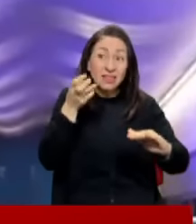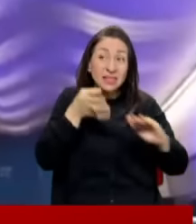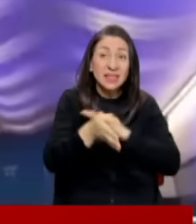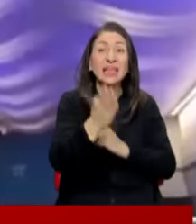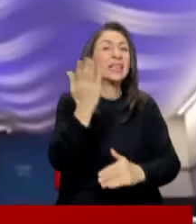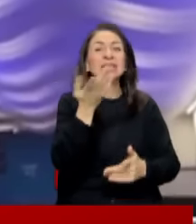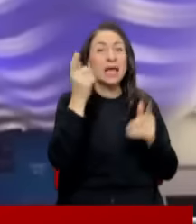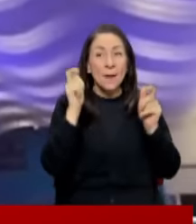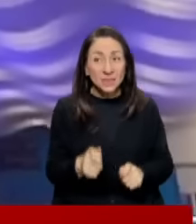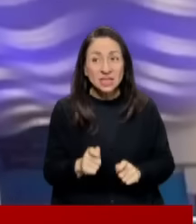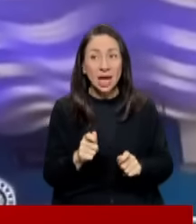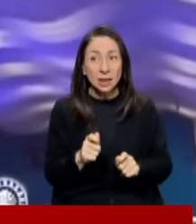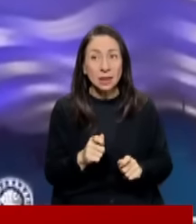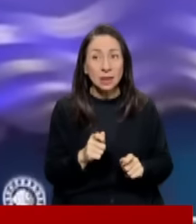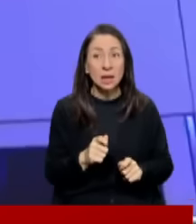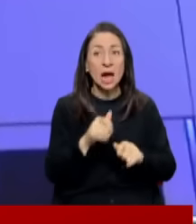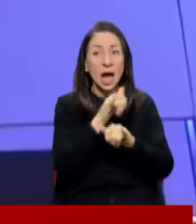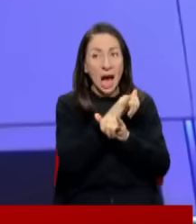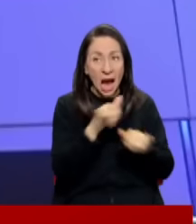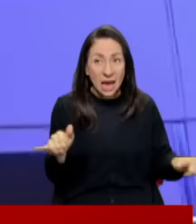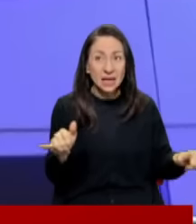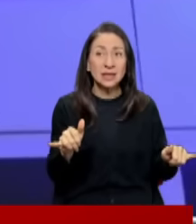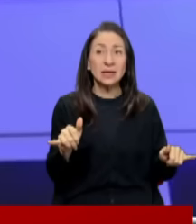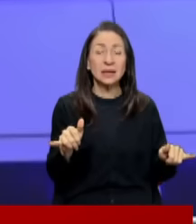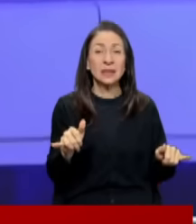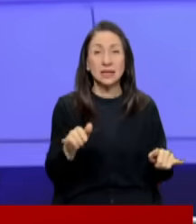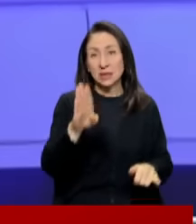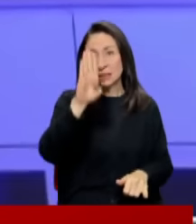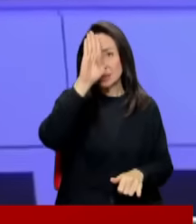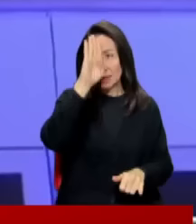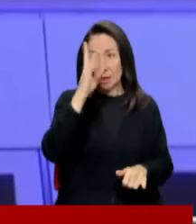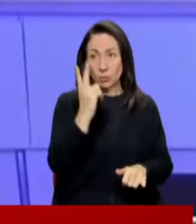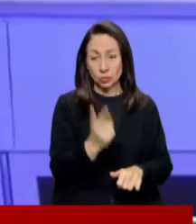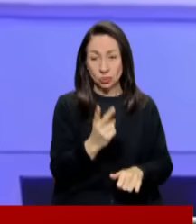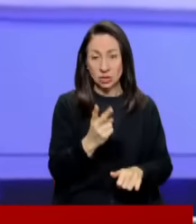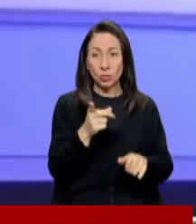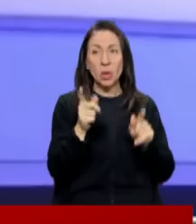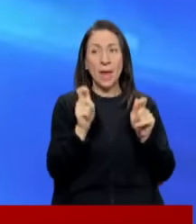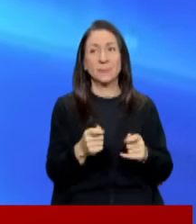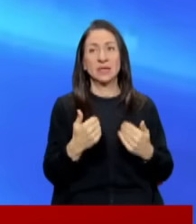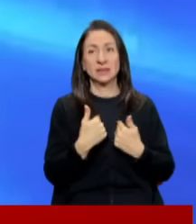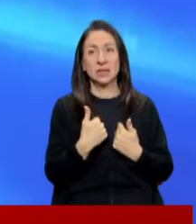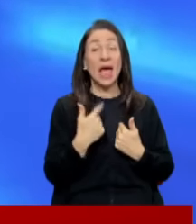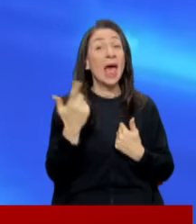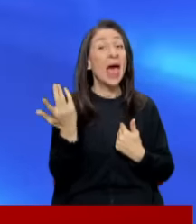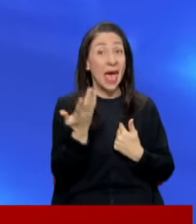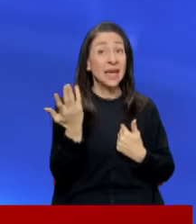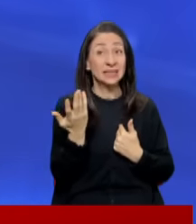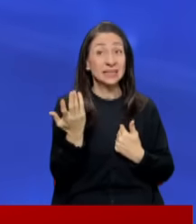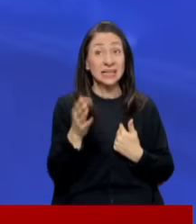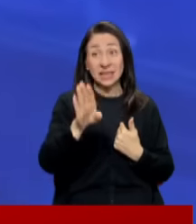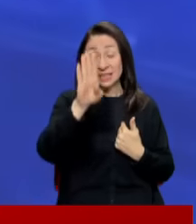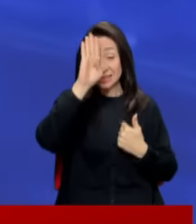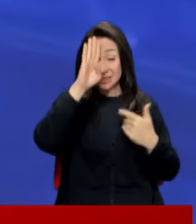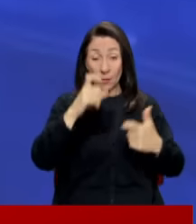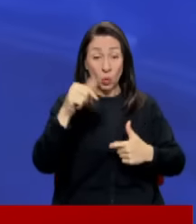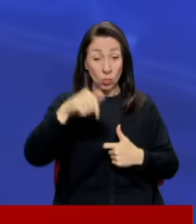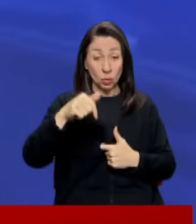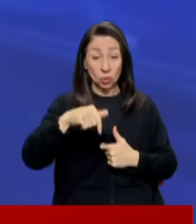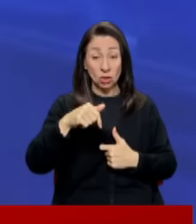nasıl yaptıysak aynı şekilde İstanbul'umuzda da bunu yaptık. Şayet İstanbul